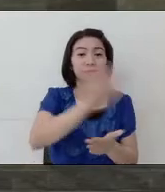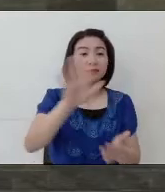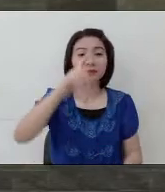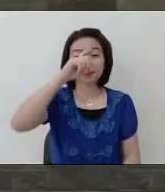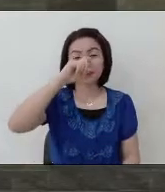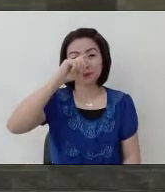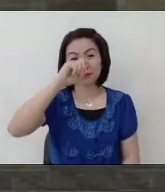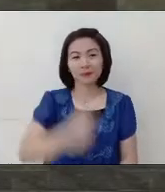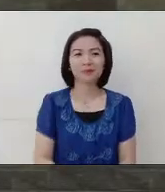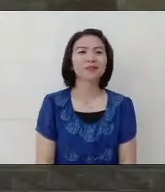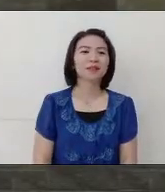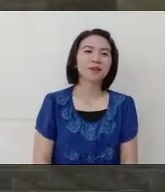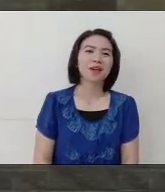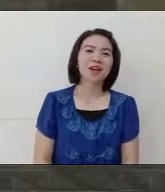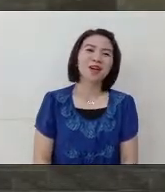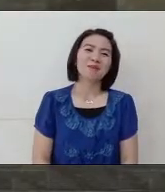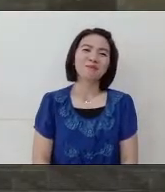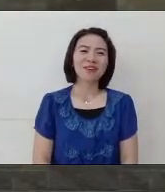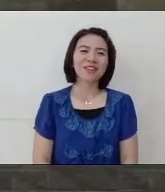glutathione,